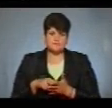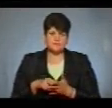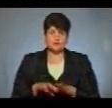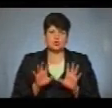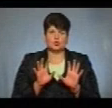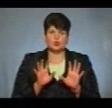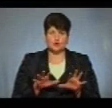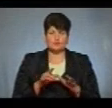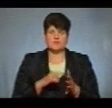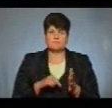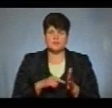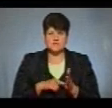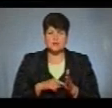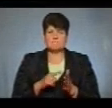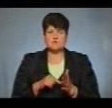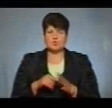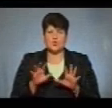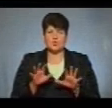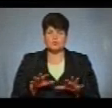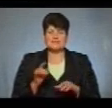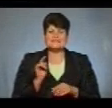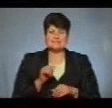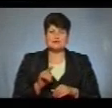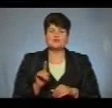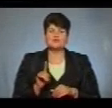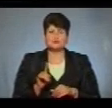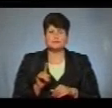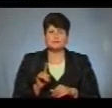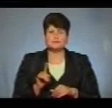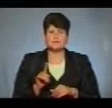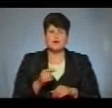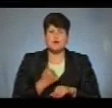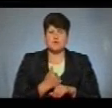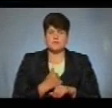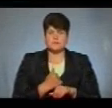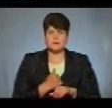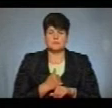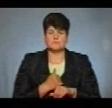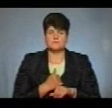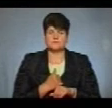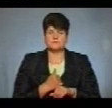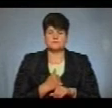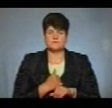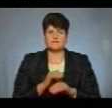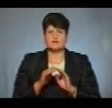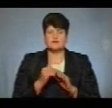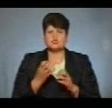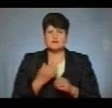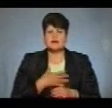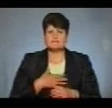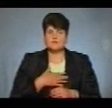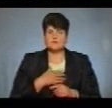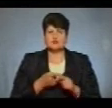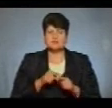голови міста, до міського голови, з тим, щоб основне, що викликає ще хвилювання, що